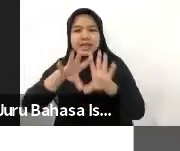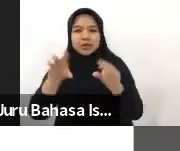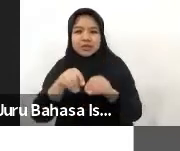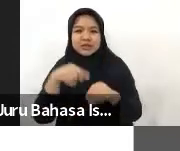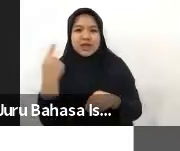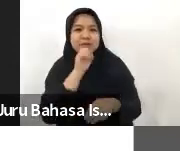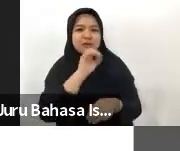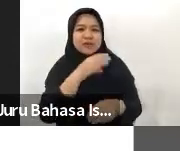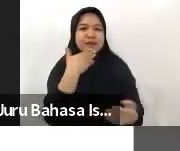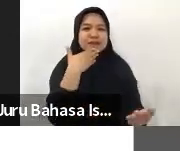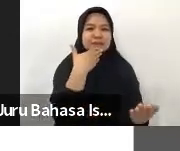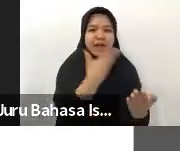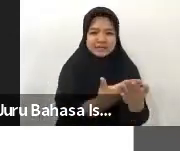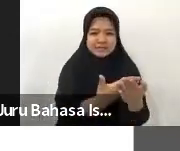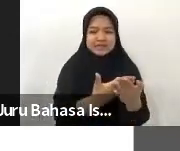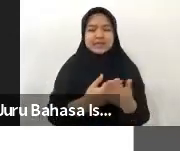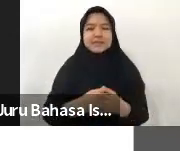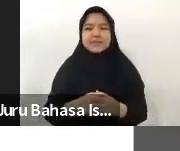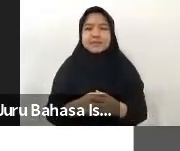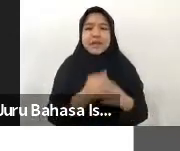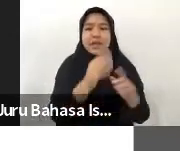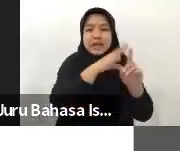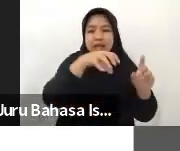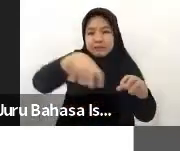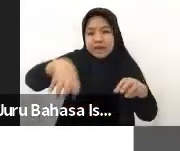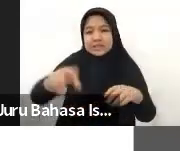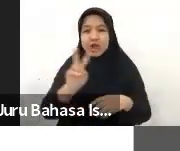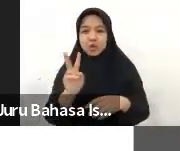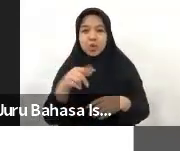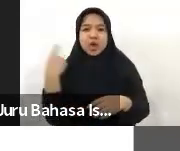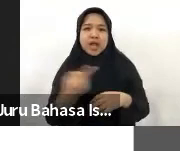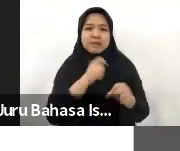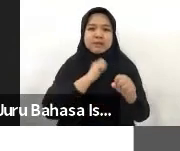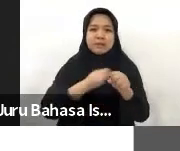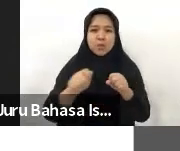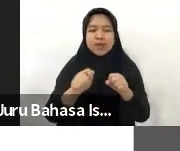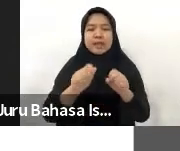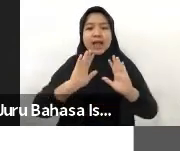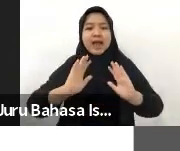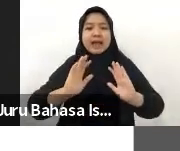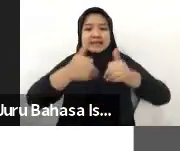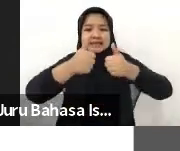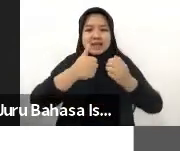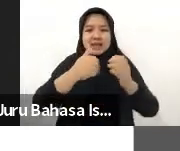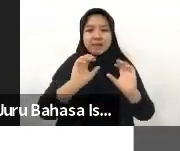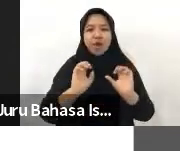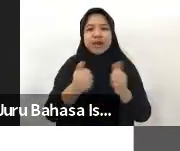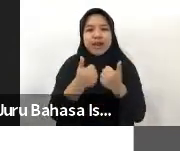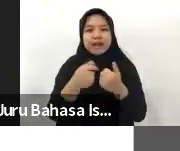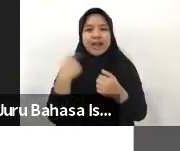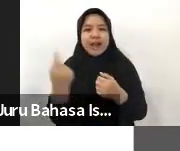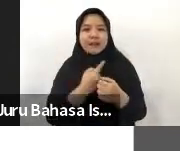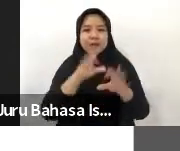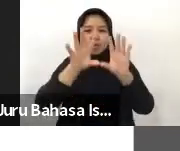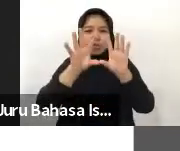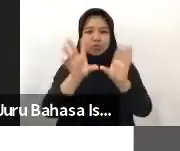kasih. Dan replikasi kedua adalah kami membuat hasil dari pemodelan yang kami rumuskan